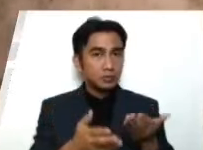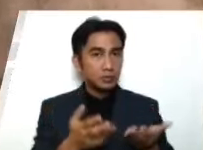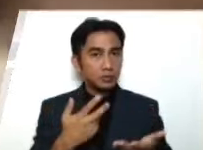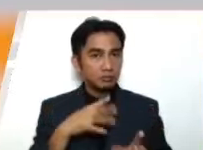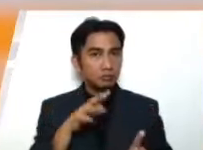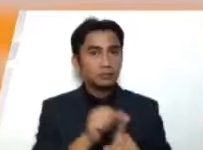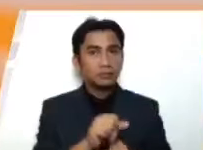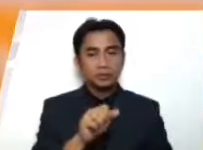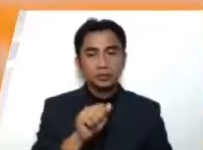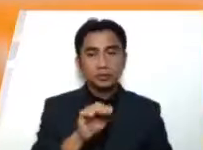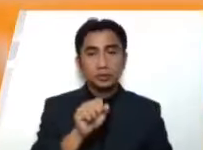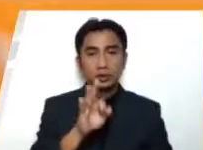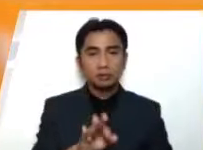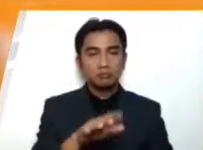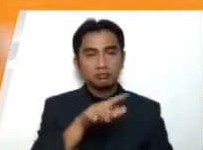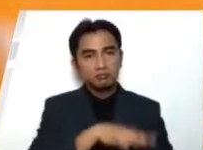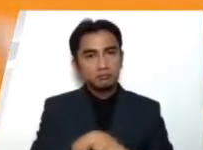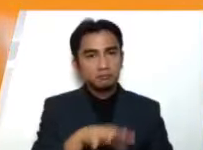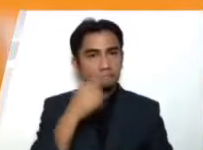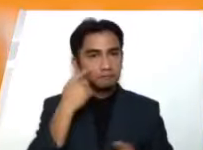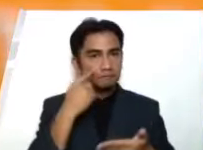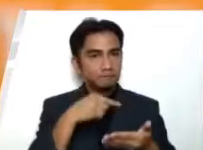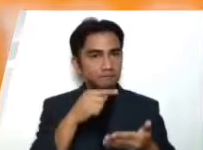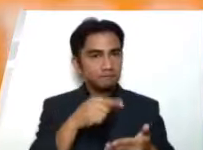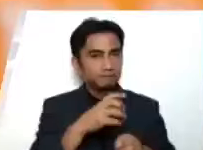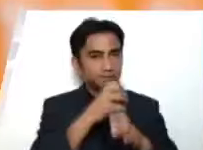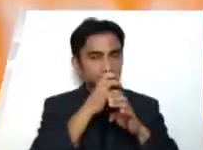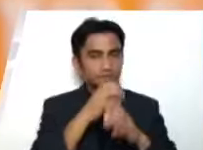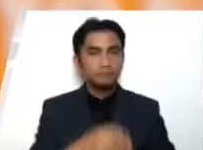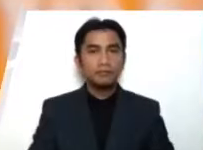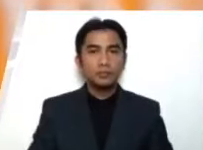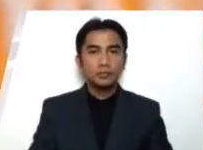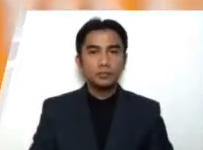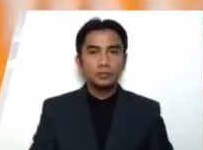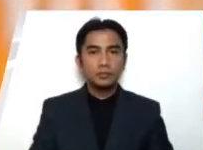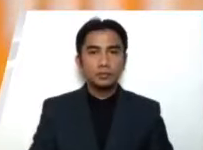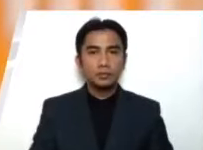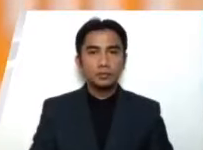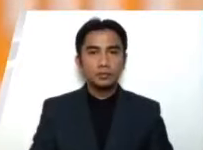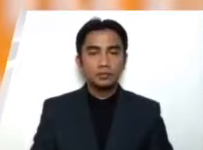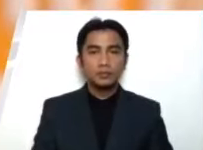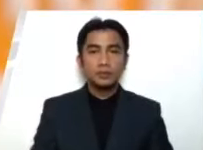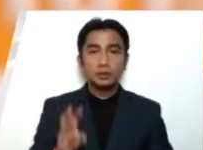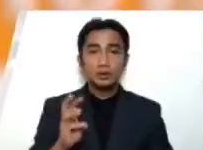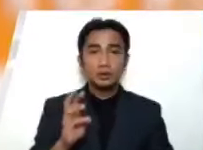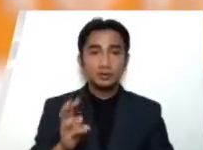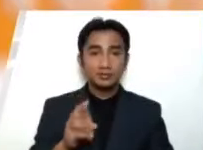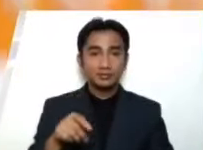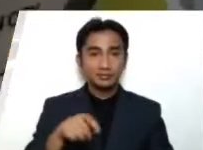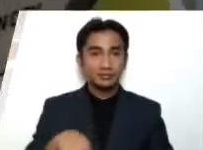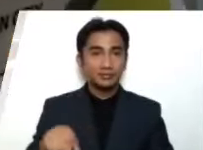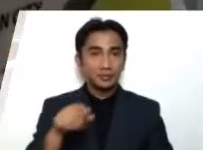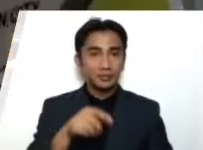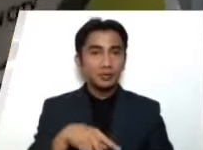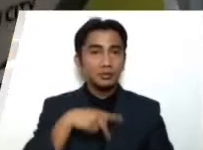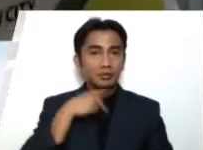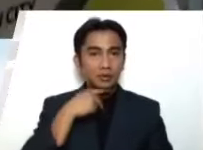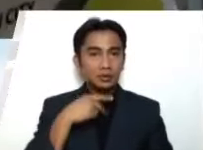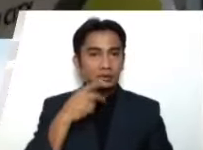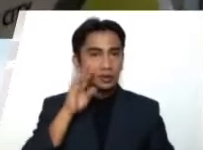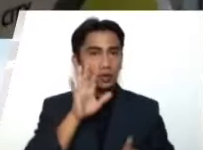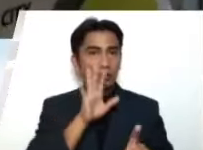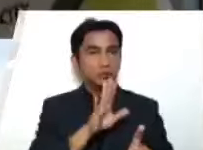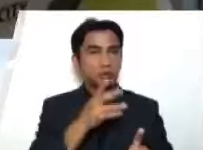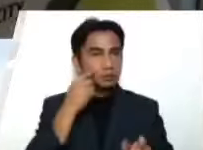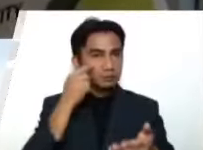ito. Nasa 60 baboy ang hinarang sa Tandang Sora dahil sa kawalan ng kaukulang dokumento. Nagtalaga